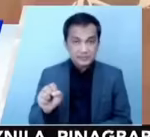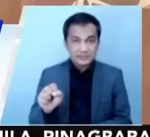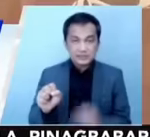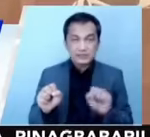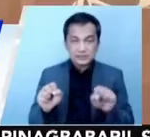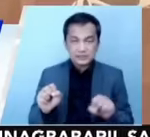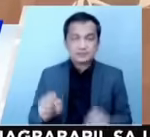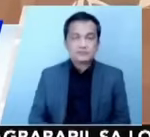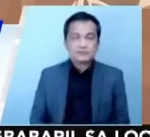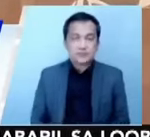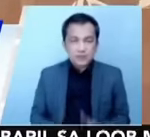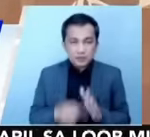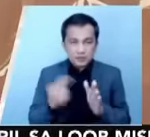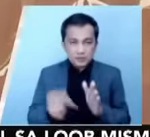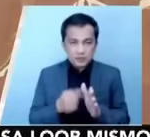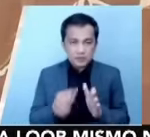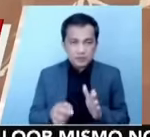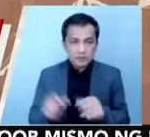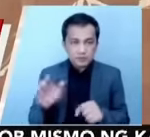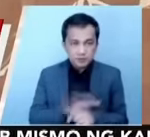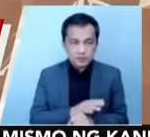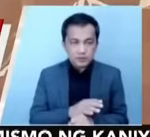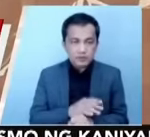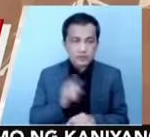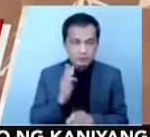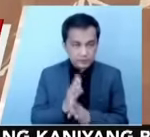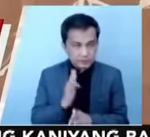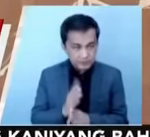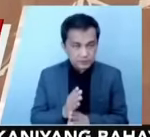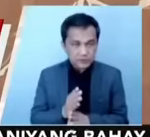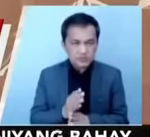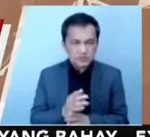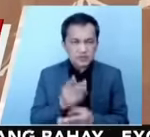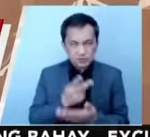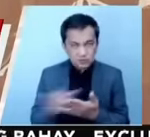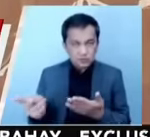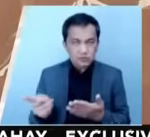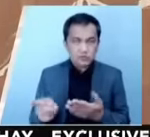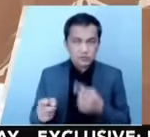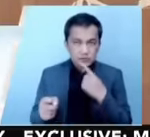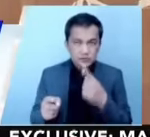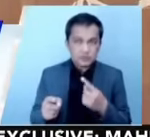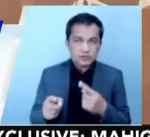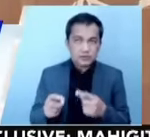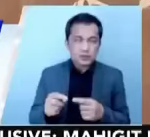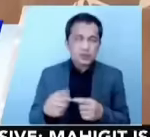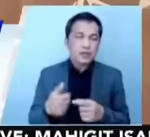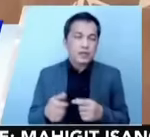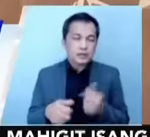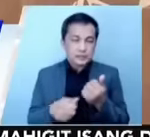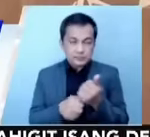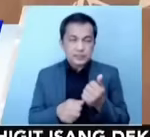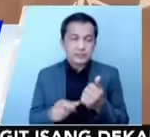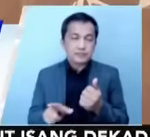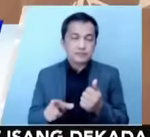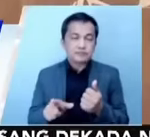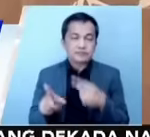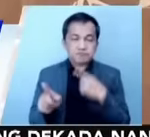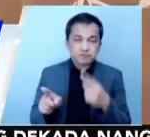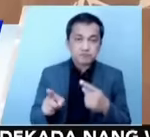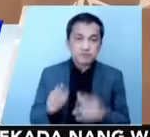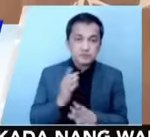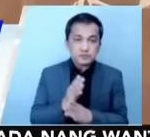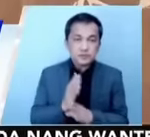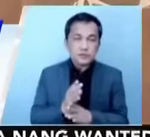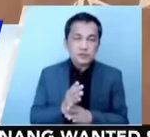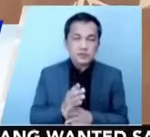Bihira daw talagang mapuno ang mga biyahe dito sa bus. Lugi kung tutuusin ayon sa mga konduktor, pero umaasa silang makakabawi rin sila sa